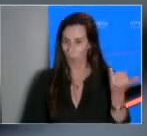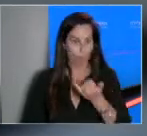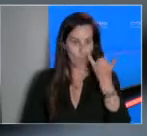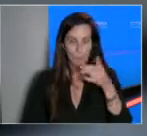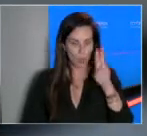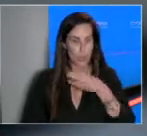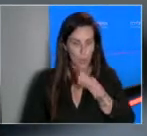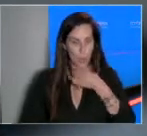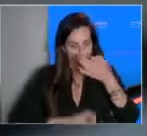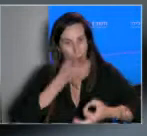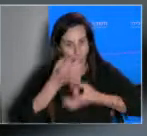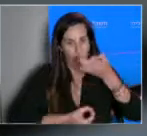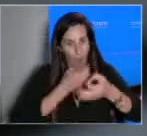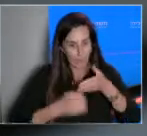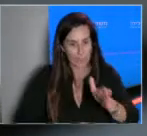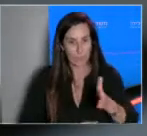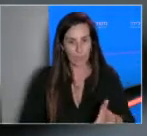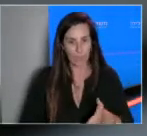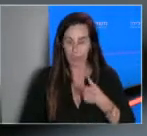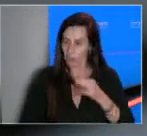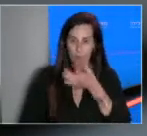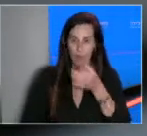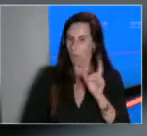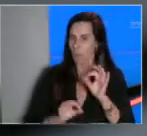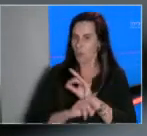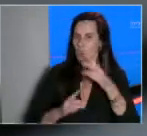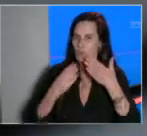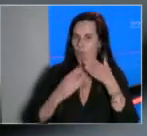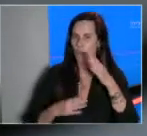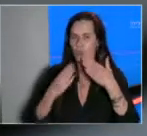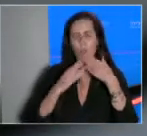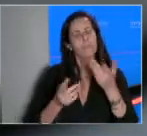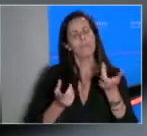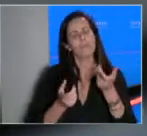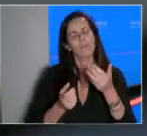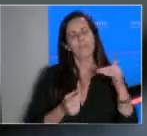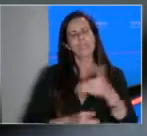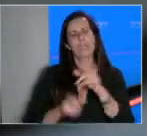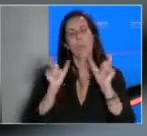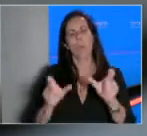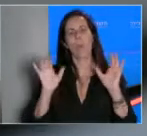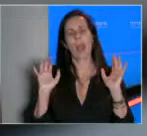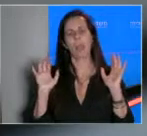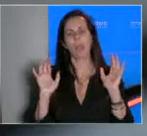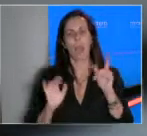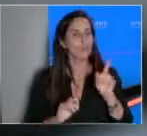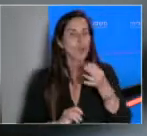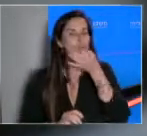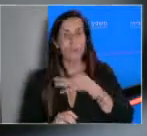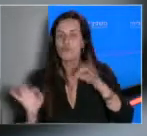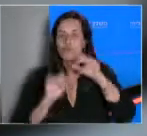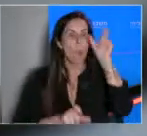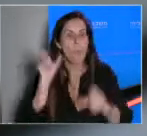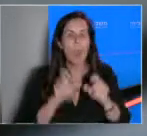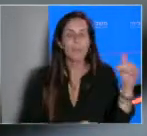כל פעם שיהיה פה אתיופי, תחקרו אותנו בכניסה? אני באמת שואלת. לא, ממש לא, יש לי דיון עם כניסה מוגבלת. אבל אתם לא שואלים אף